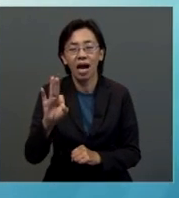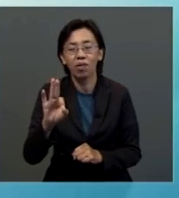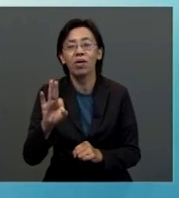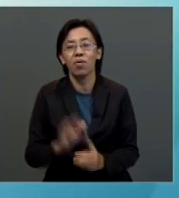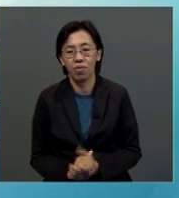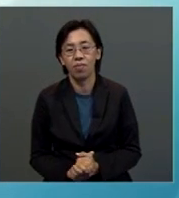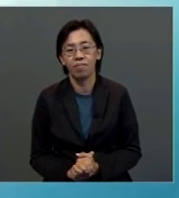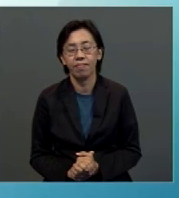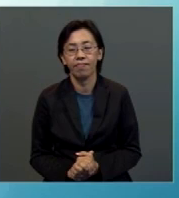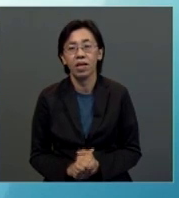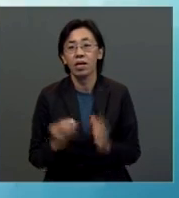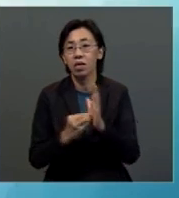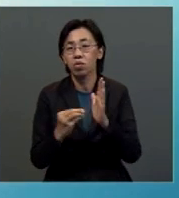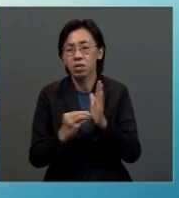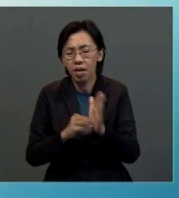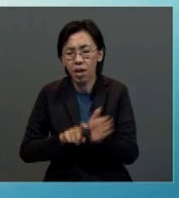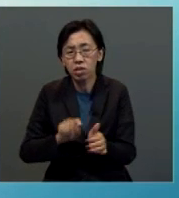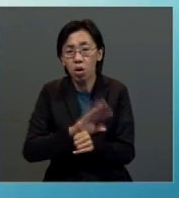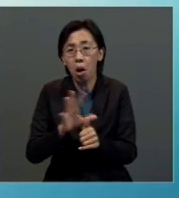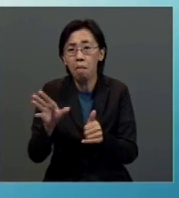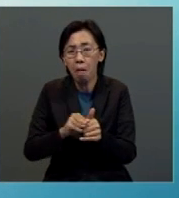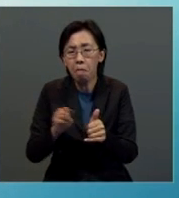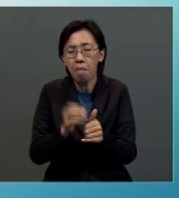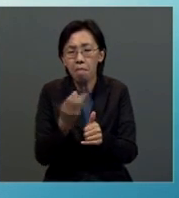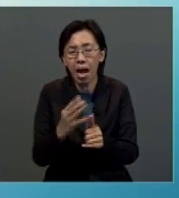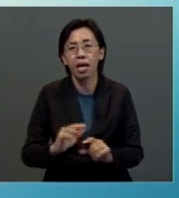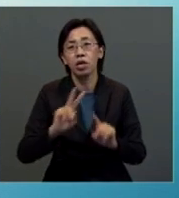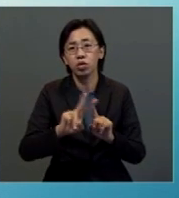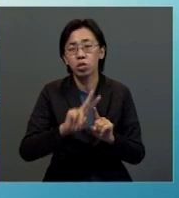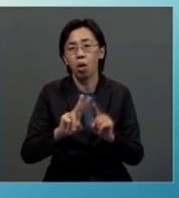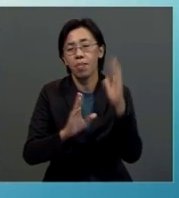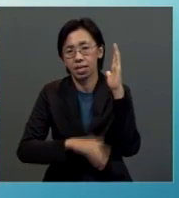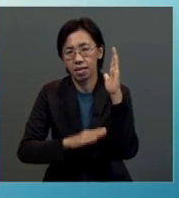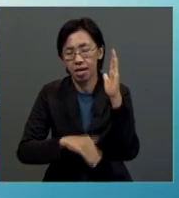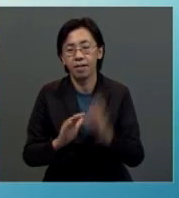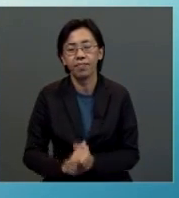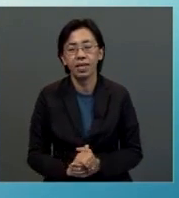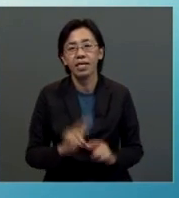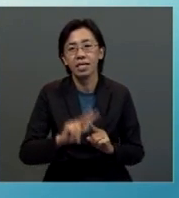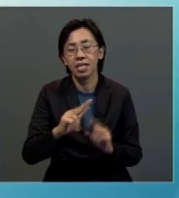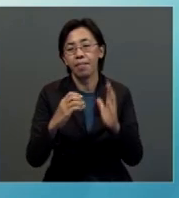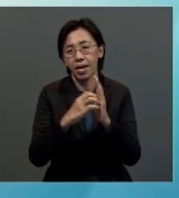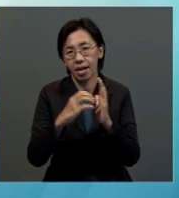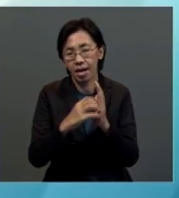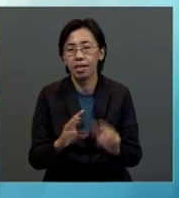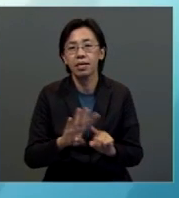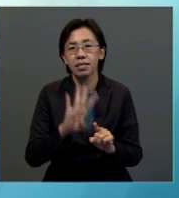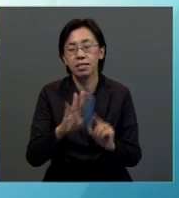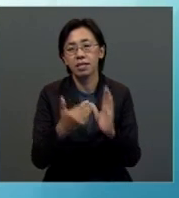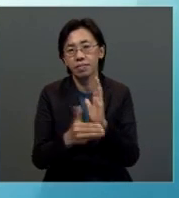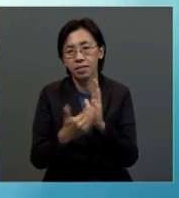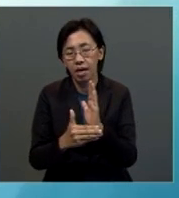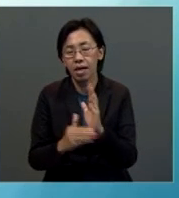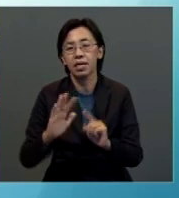รุงเทพมหานครเจอมากที่สุดเลยนะครับภาคใต้รองลงมาแล้วก็ภาคกลางตามด้วยตัวหนอกเฉียงเหนือและภา